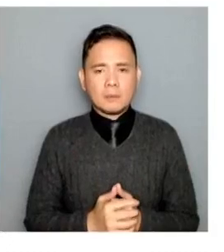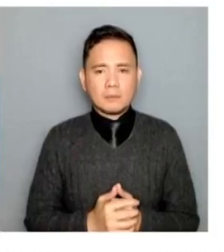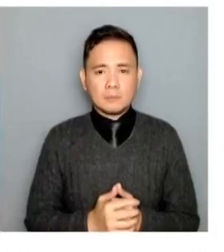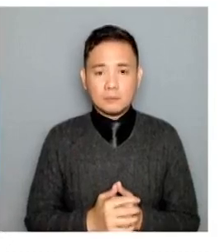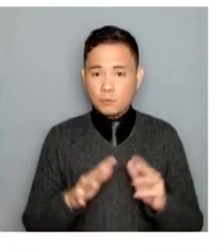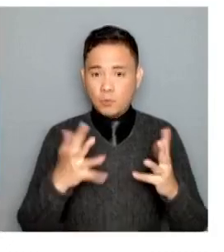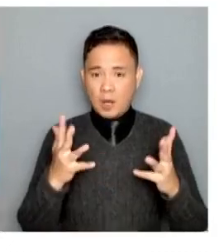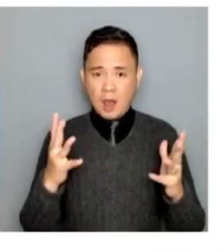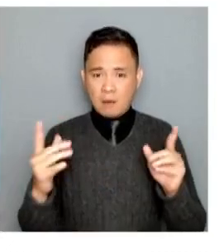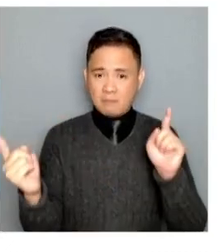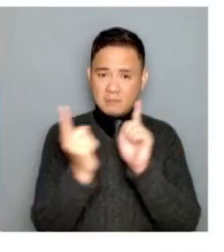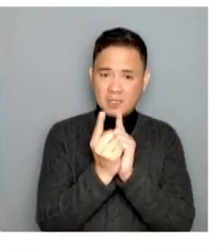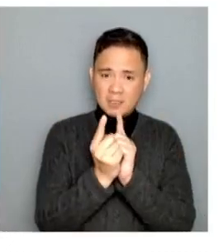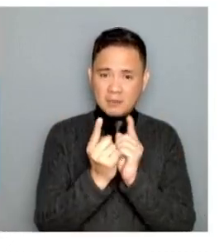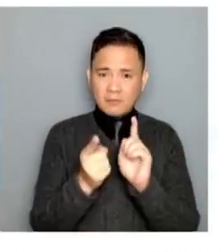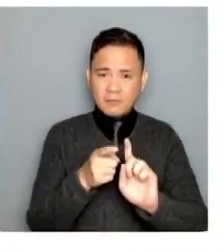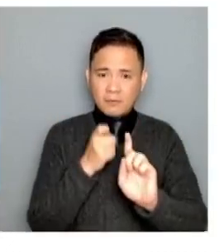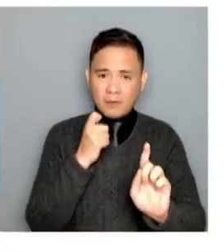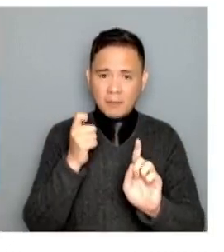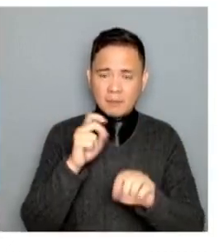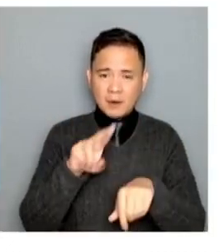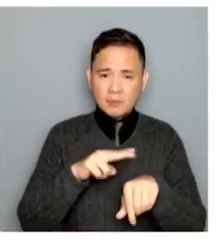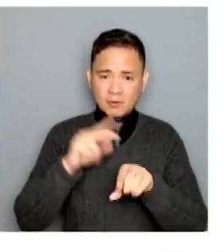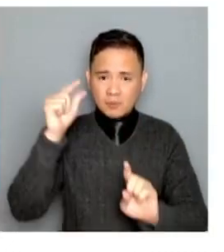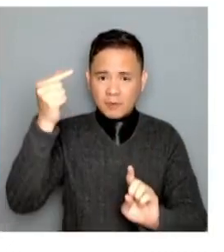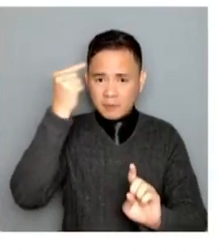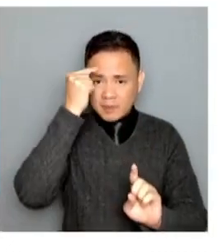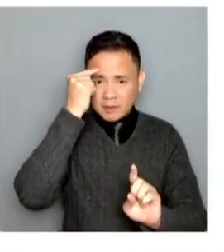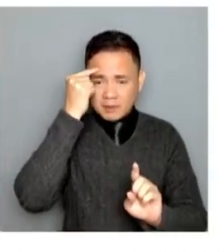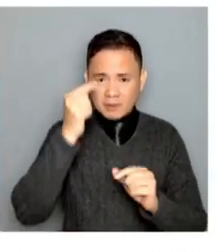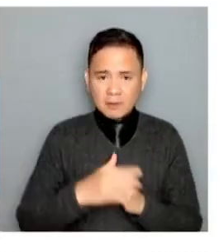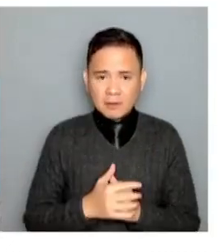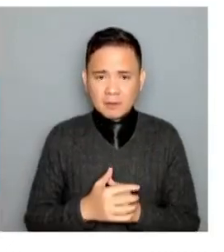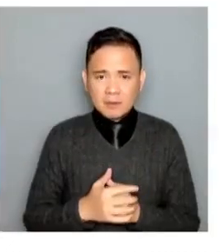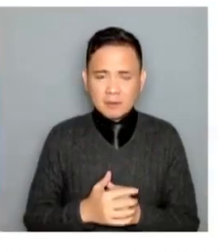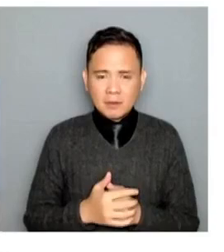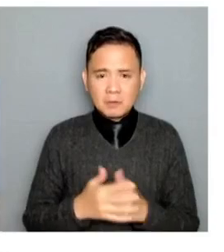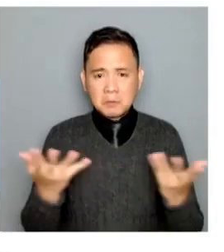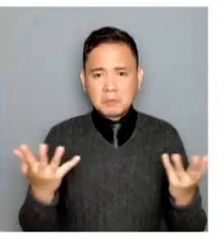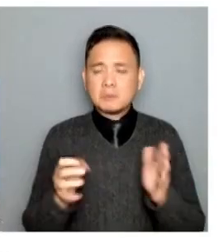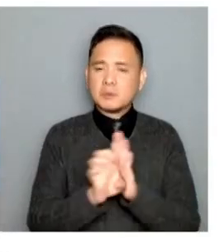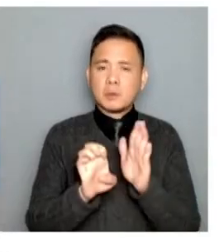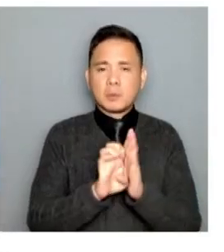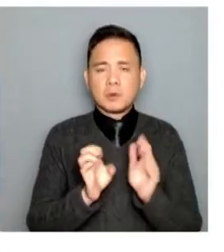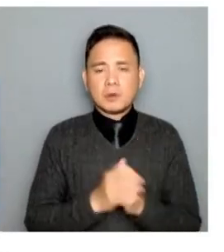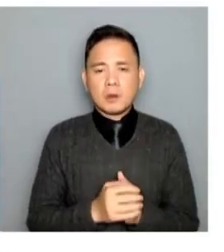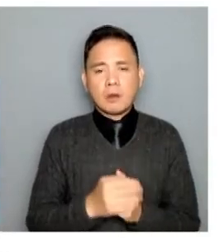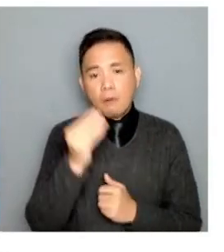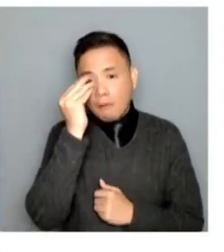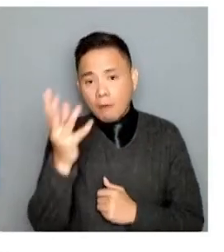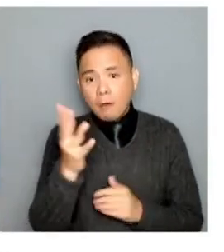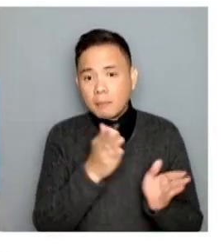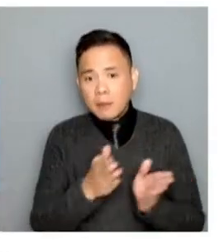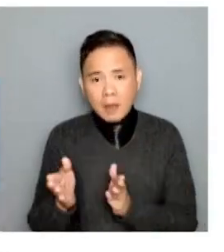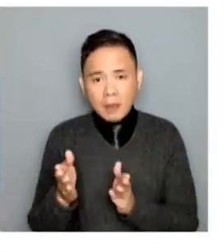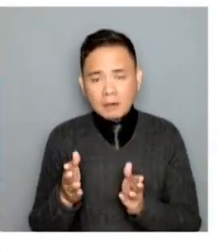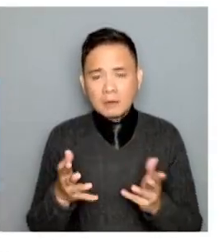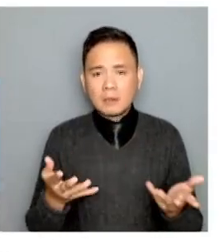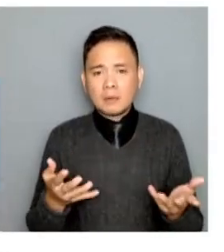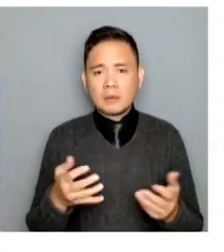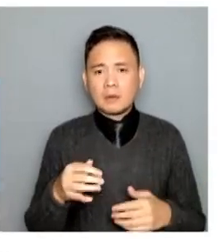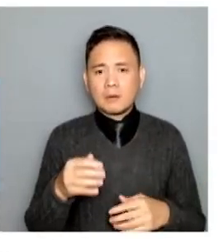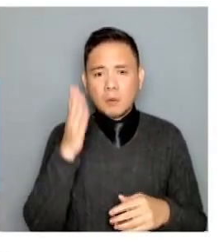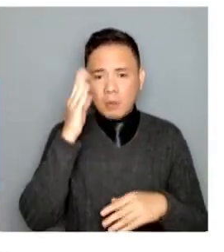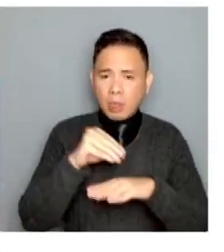inyo galing mismo sa national government para sabihin, ito ang plano, ganito yung epekto sa